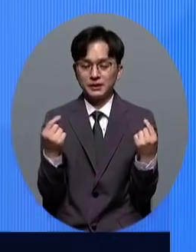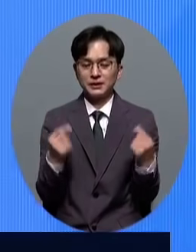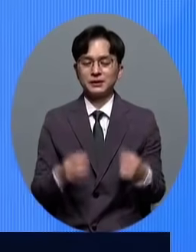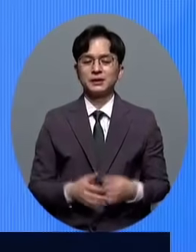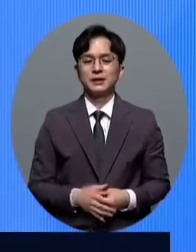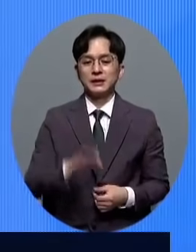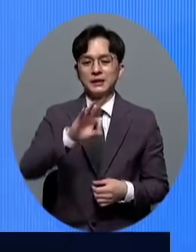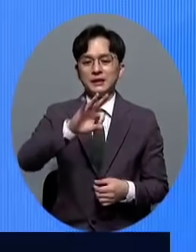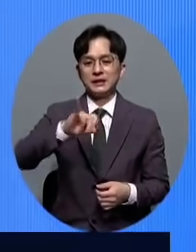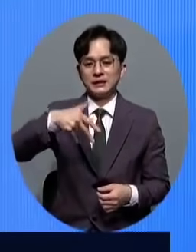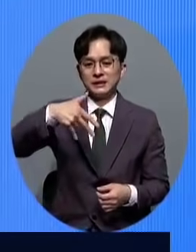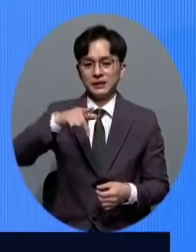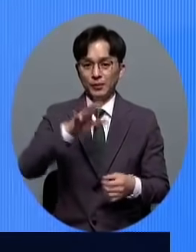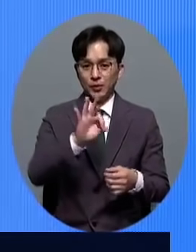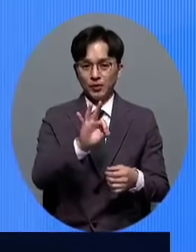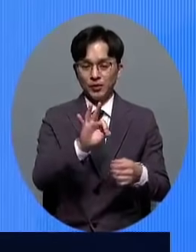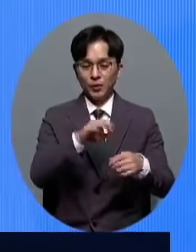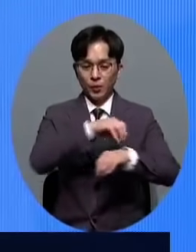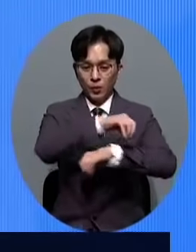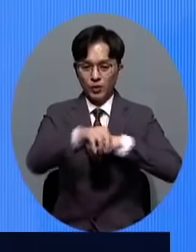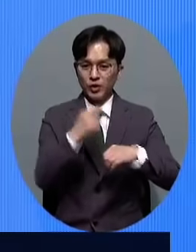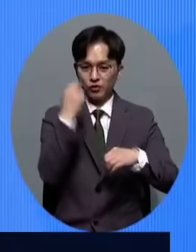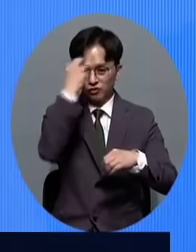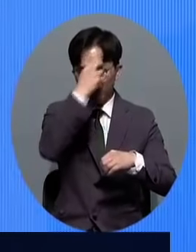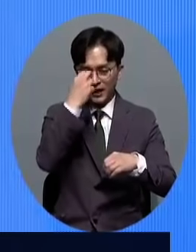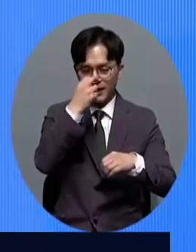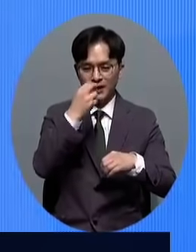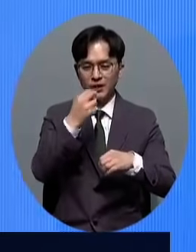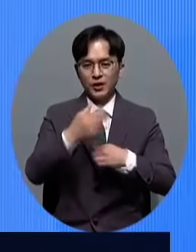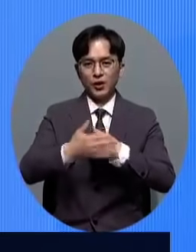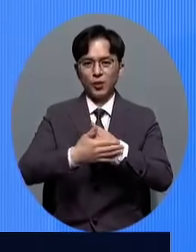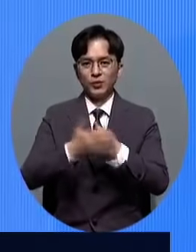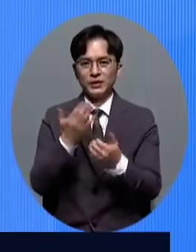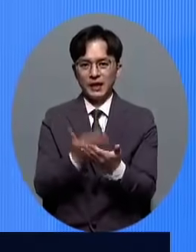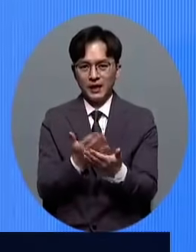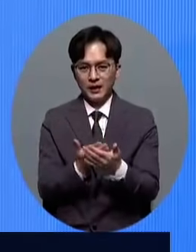수사에 협조하라고 했습니다. TV조선 이광희입니다. 얼마나...